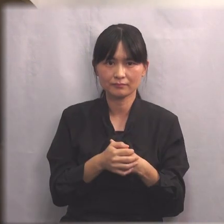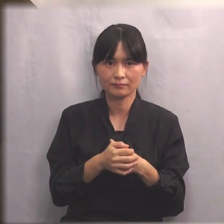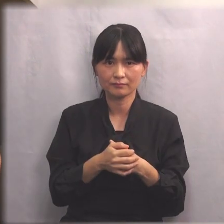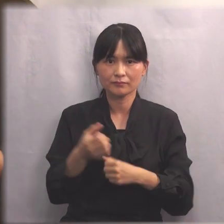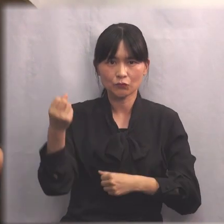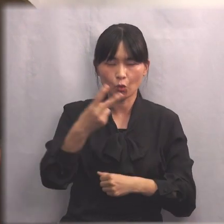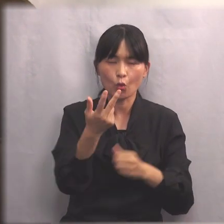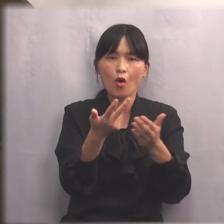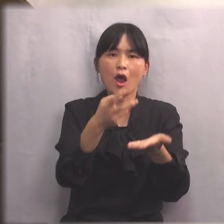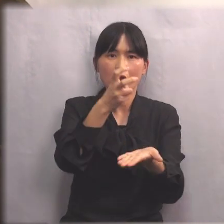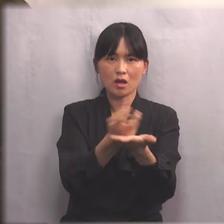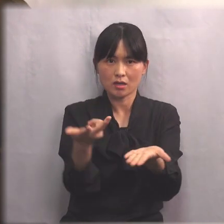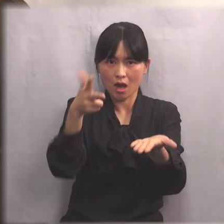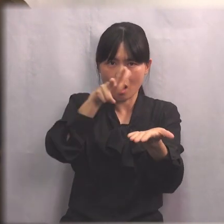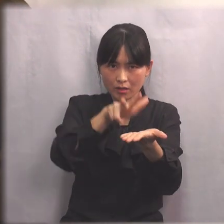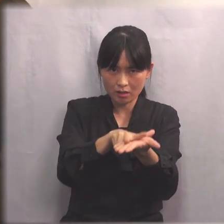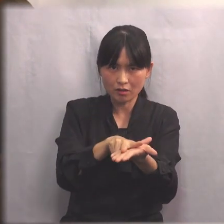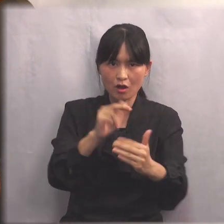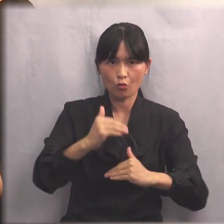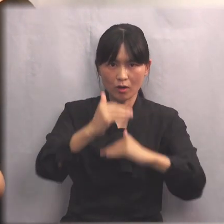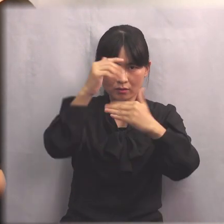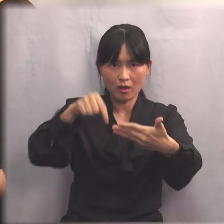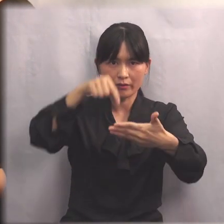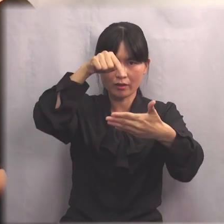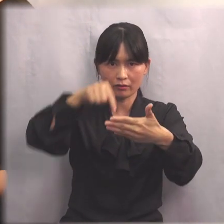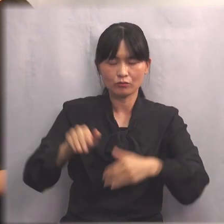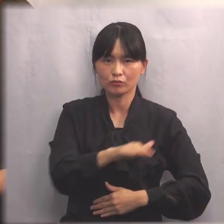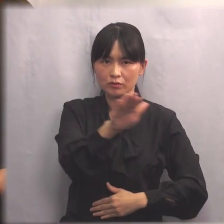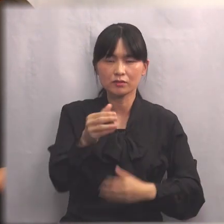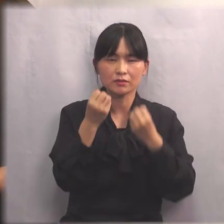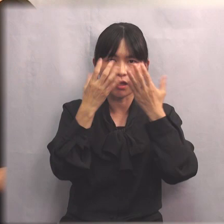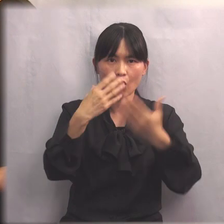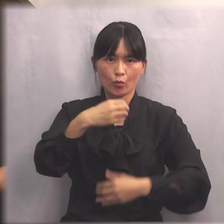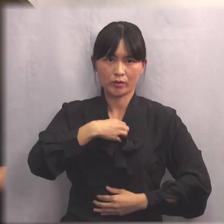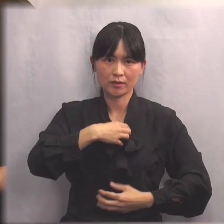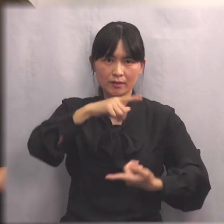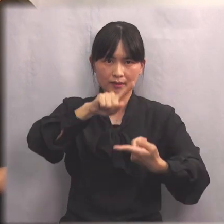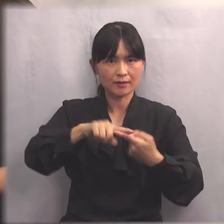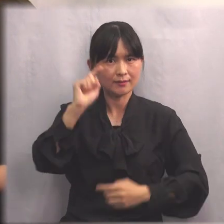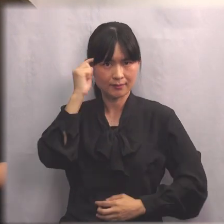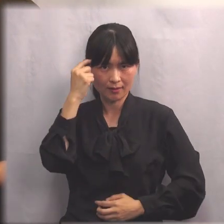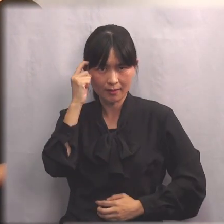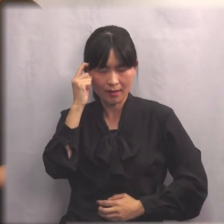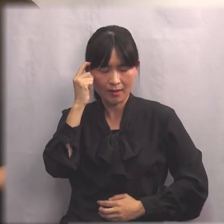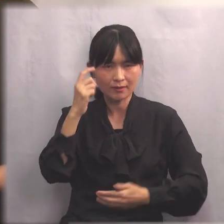또 이러한 강령 개정 과정에는 우리가 마주한 새로운 위기들에 대한